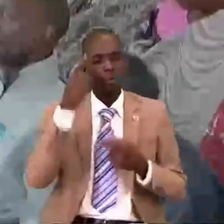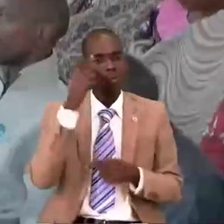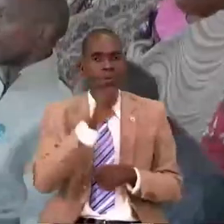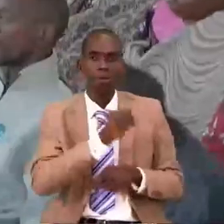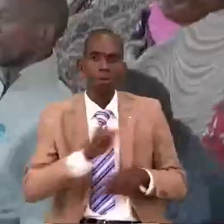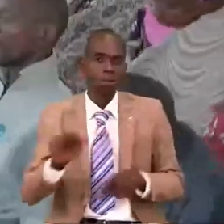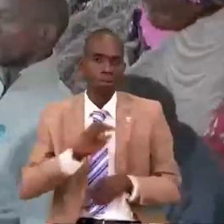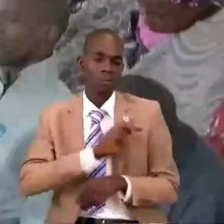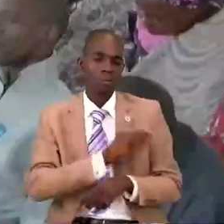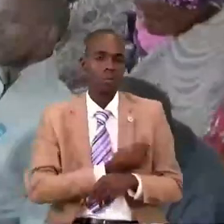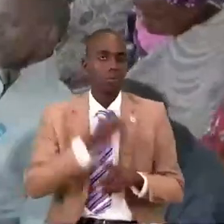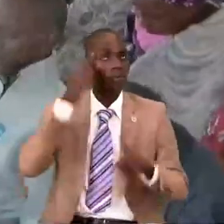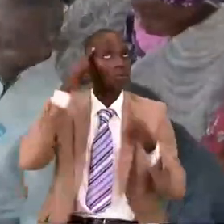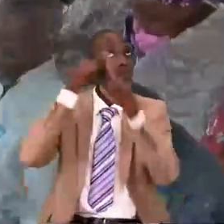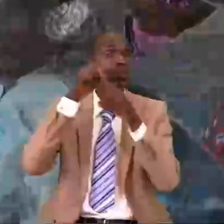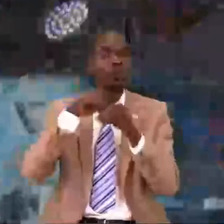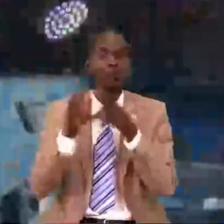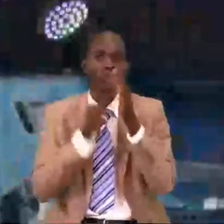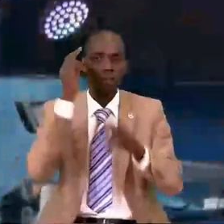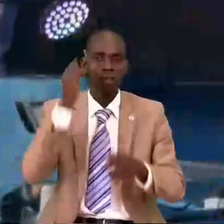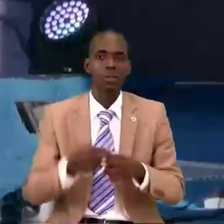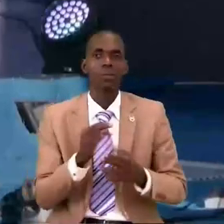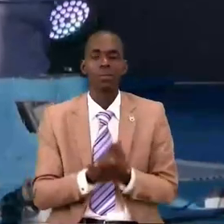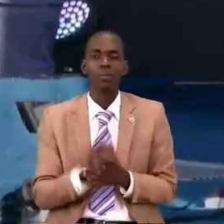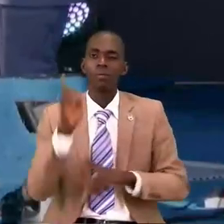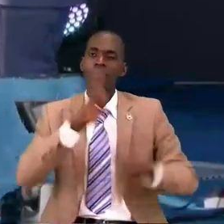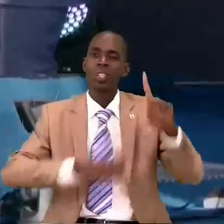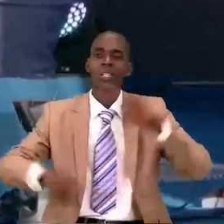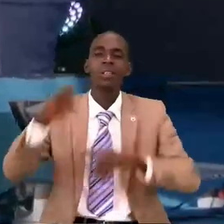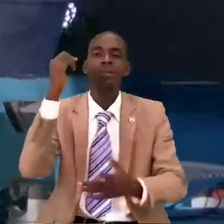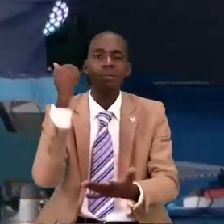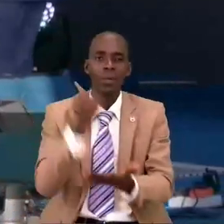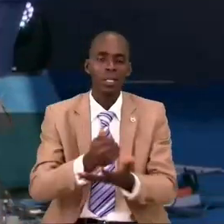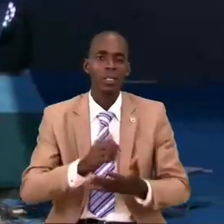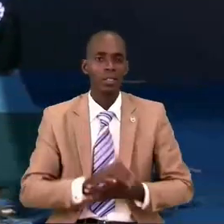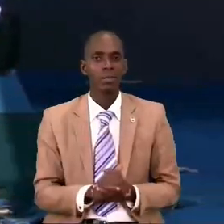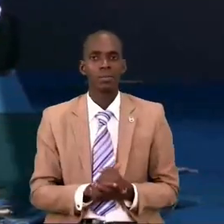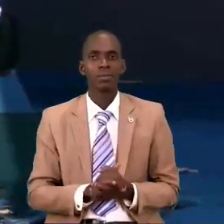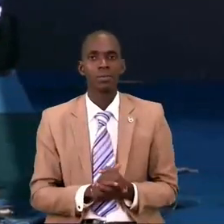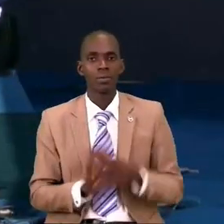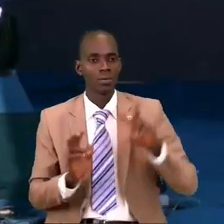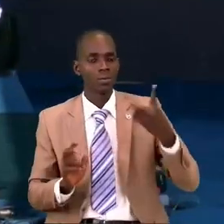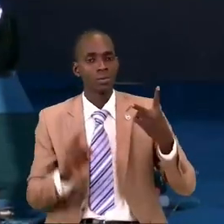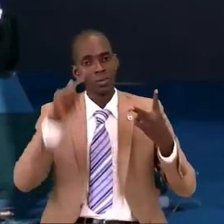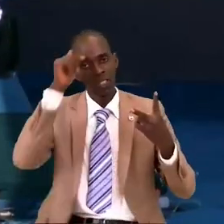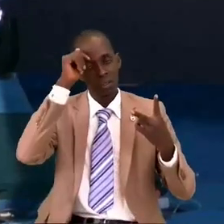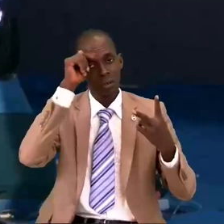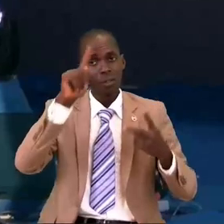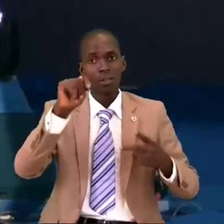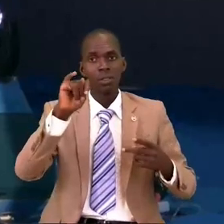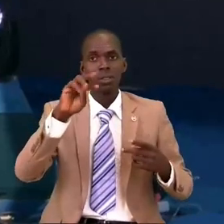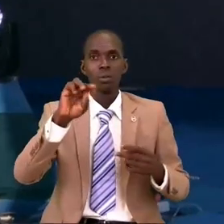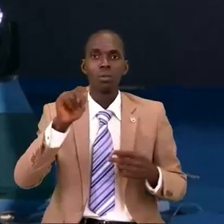Amen. 2 Timothée chapitre 2. Verset 1. En 2 Timothée chapitre